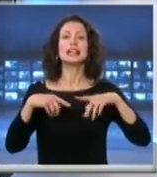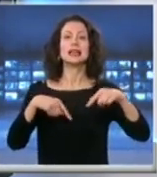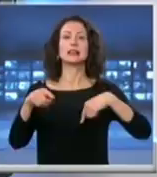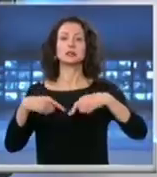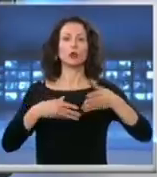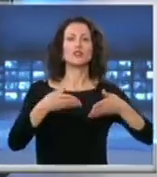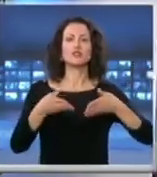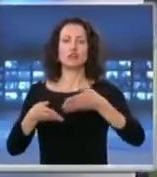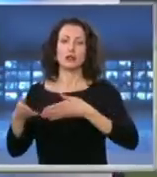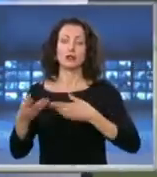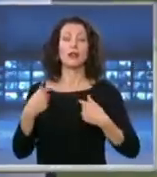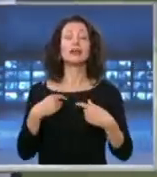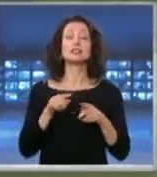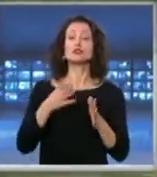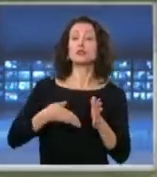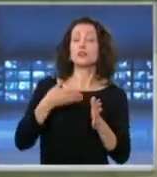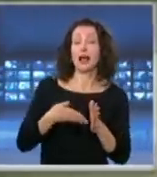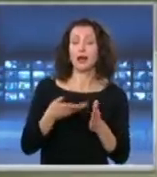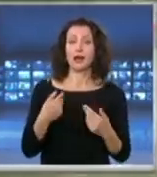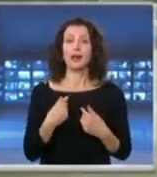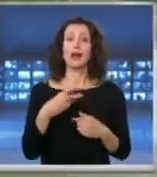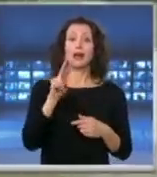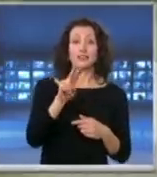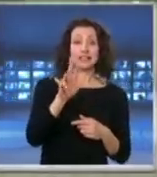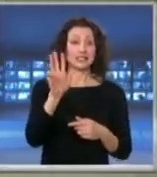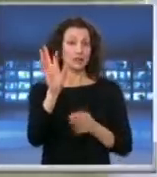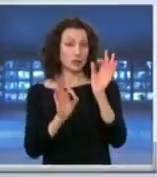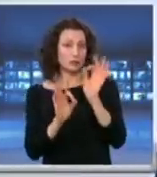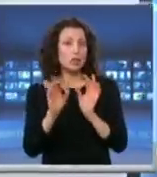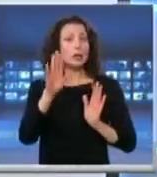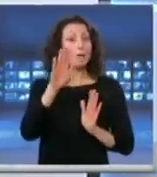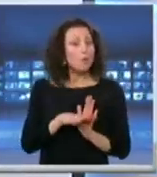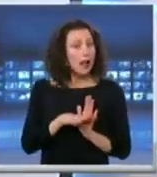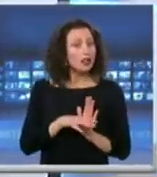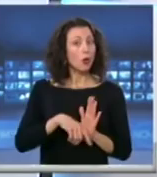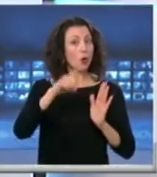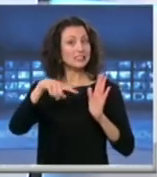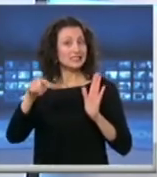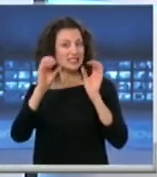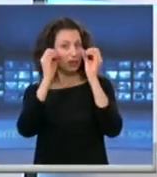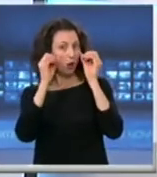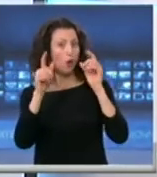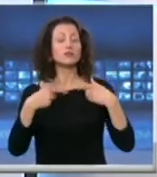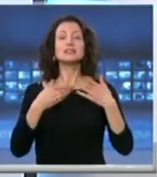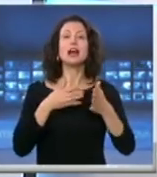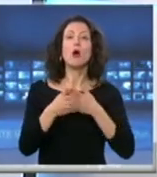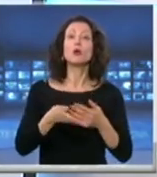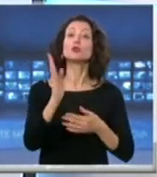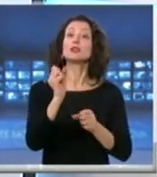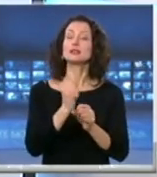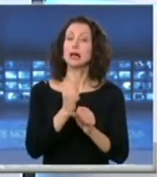и железопътната мрежа. 29% по-малко е отчела статистиката на Google за хората, които отиват на